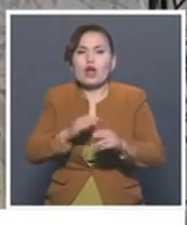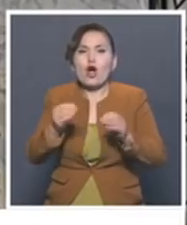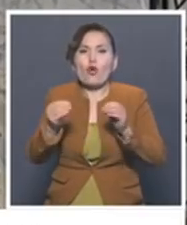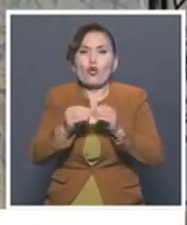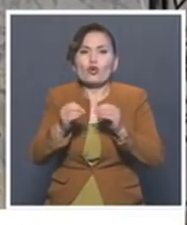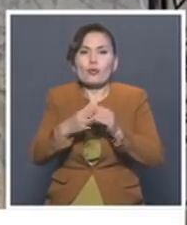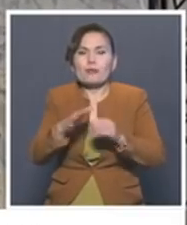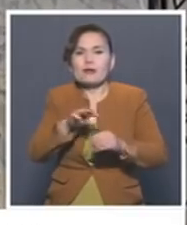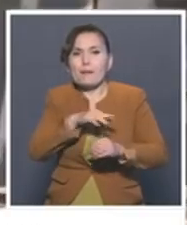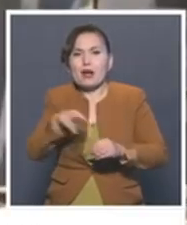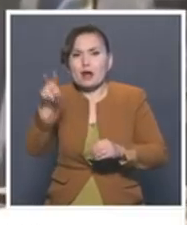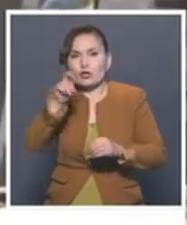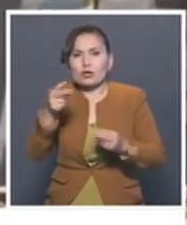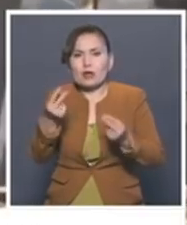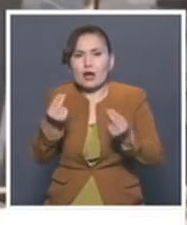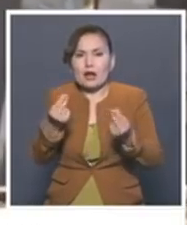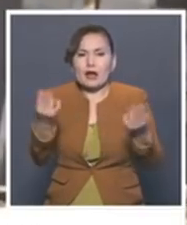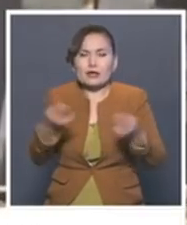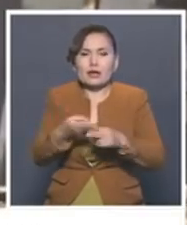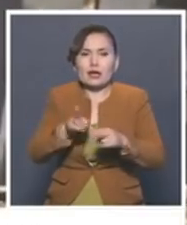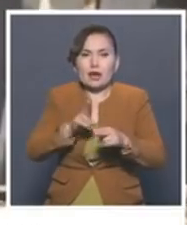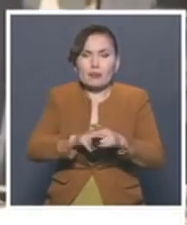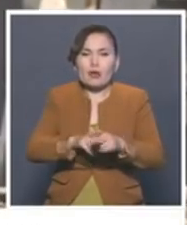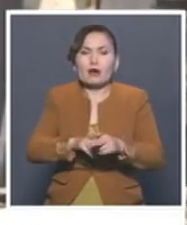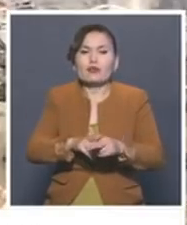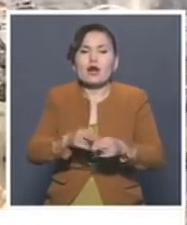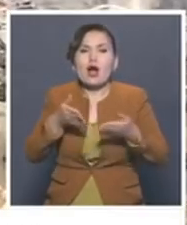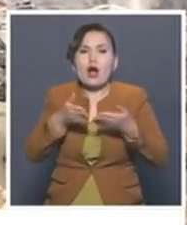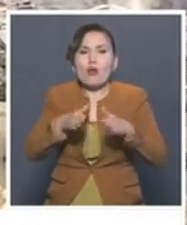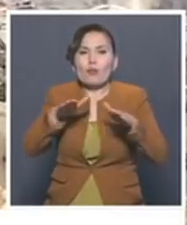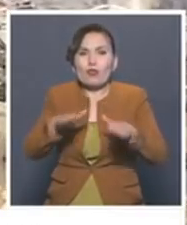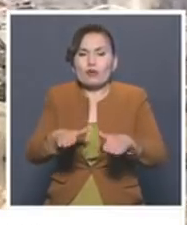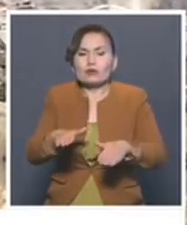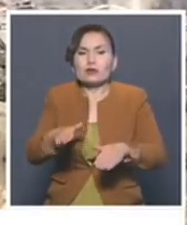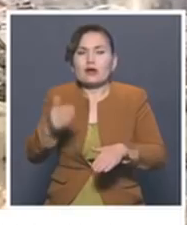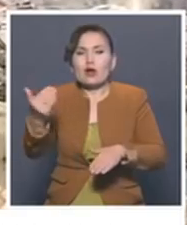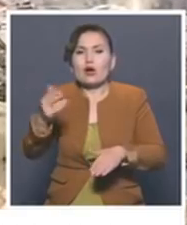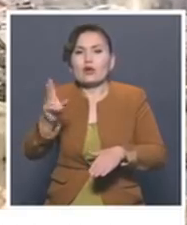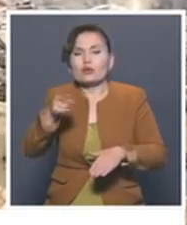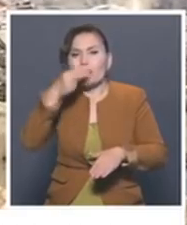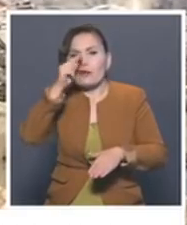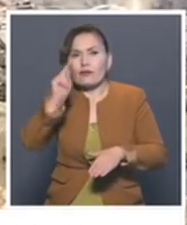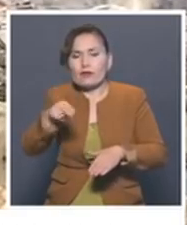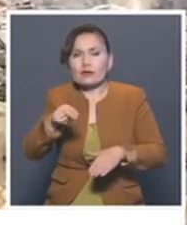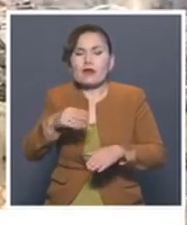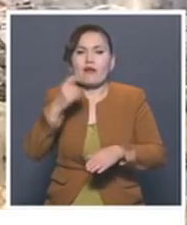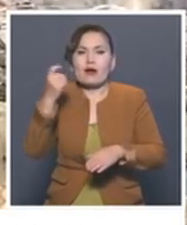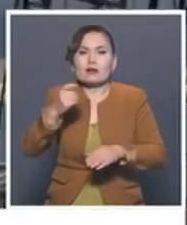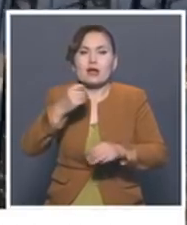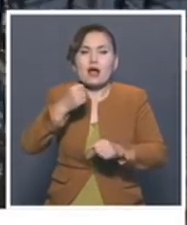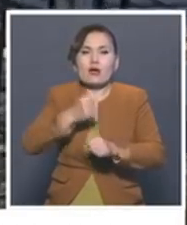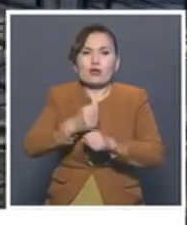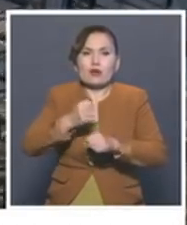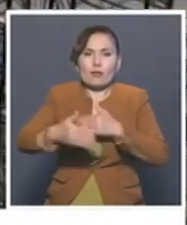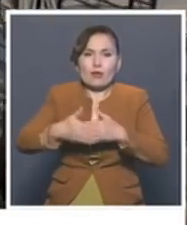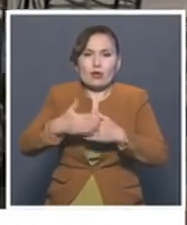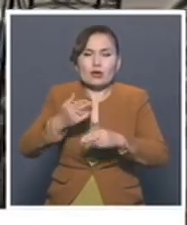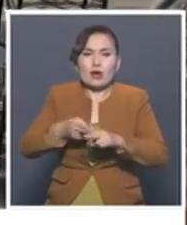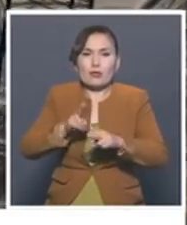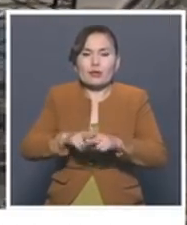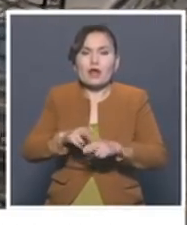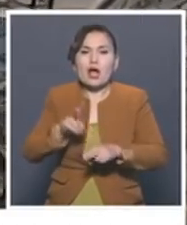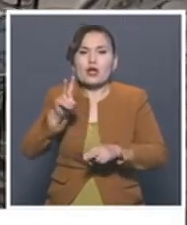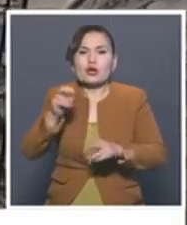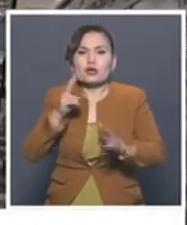миллиард долларға жет болуы мүмкін. Салғырттық үшін порттың басшылары тұтқындалып жатыр. Айта кетсек, сұрапыл апатқа 2750